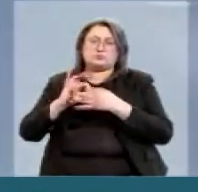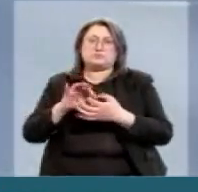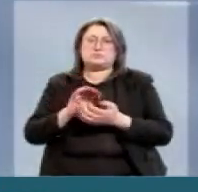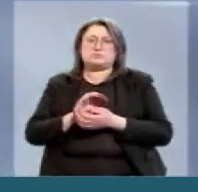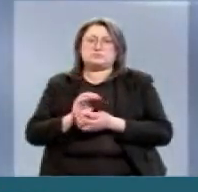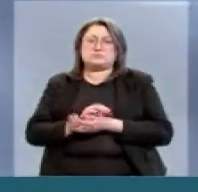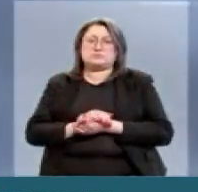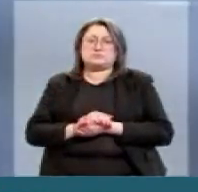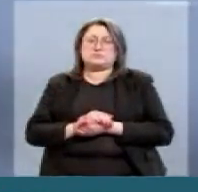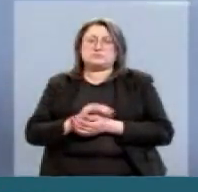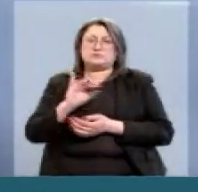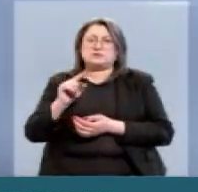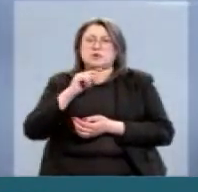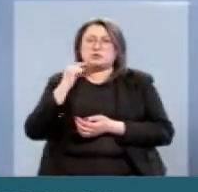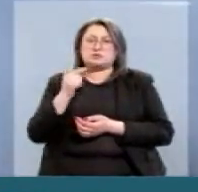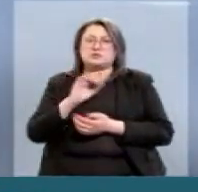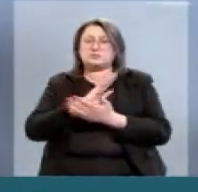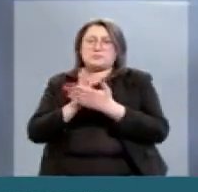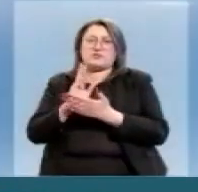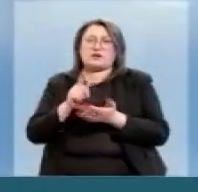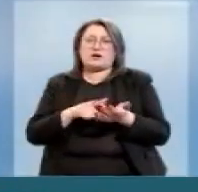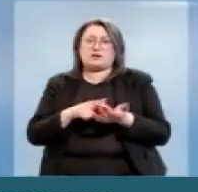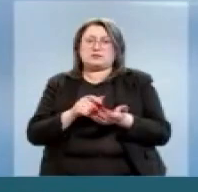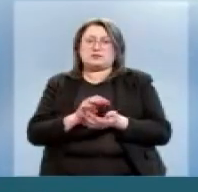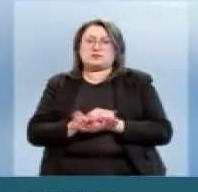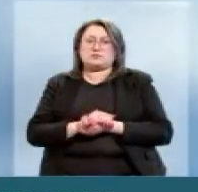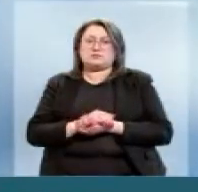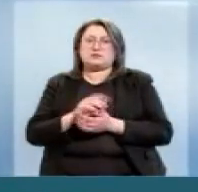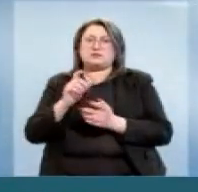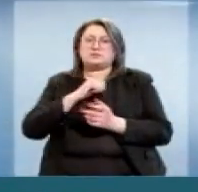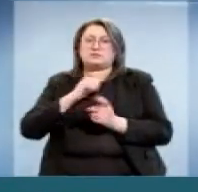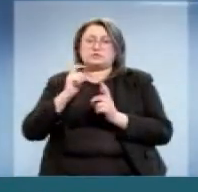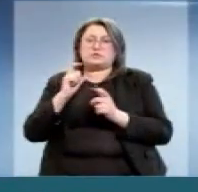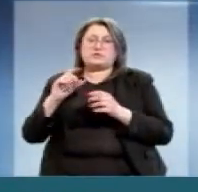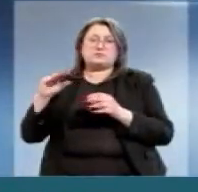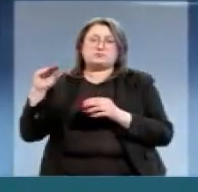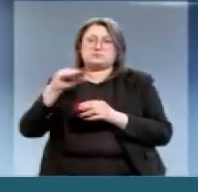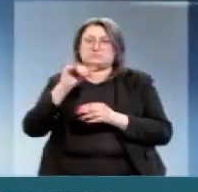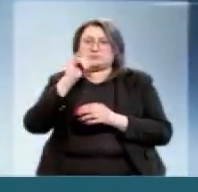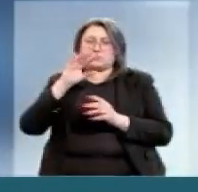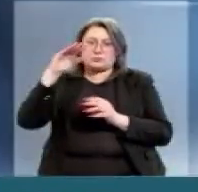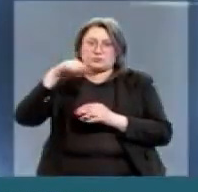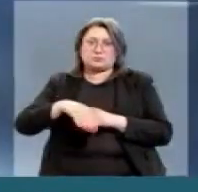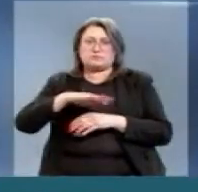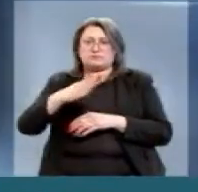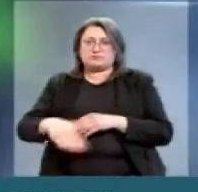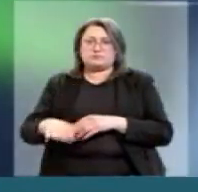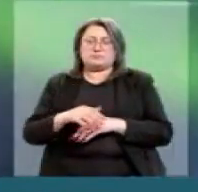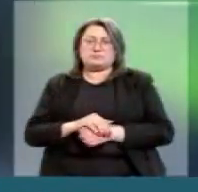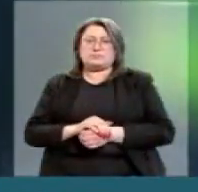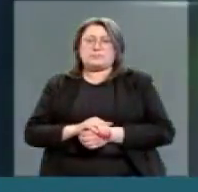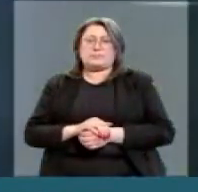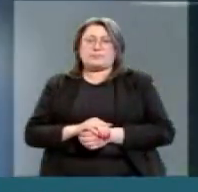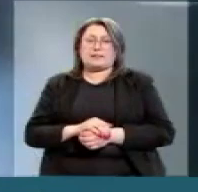түсіп кеткендіктен өздігінен шыға алмады. Құтқару операциясы бір тәуліктен астам уақыт алды. Сондай-ақ полицейлер Қойбағар ауылының маңында апатқа